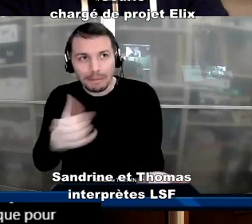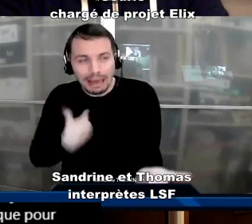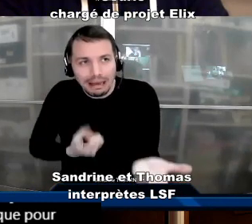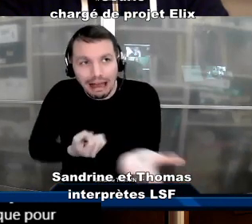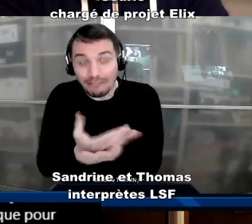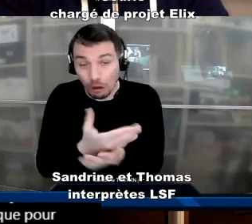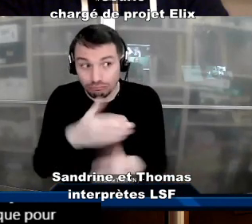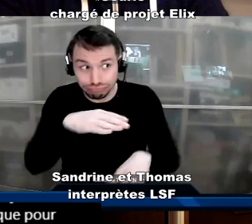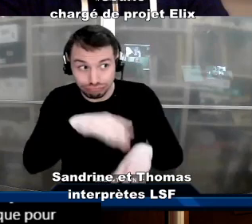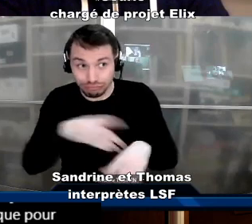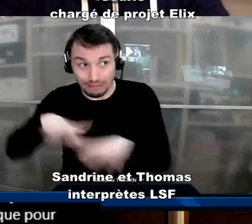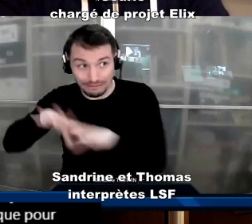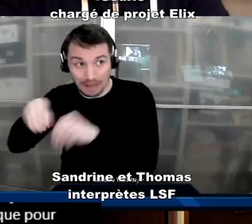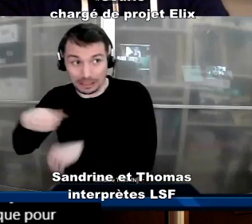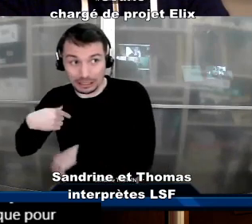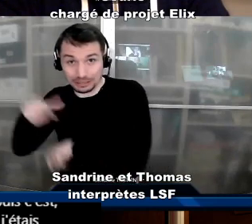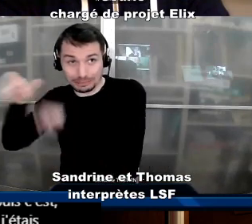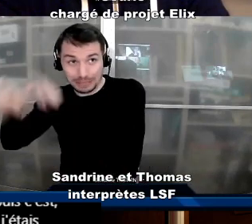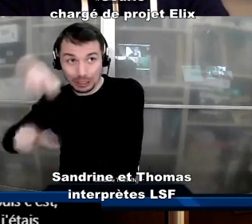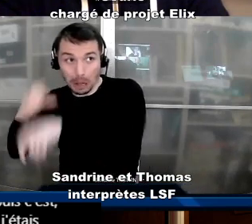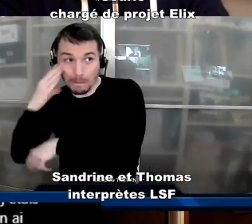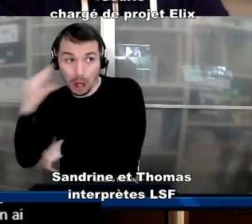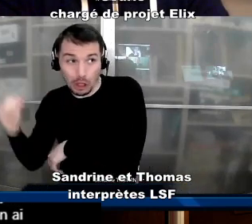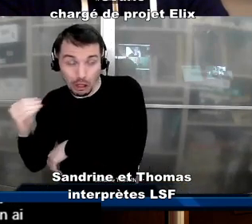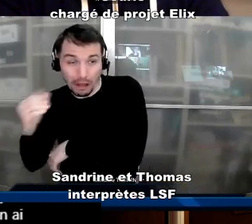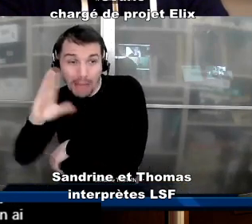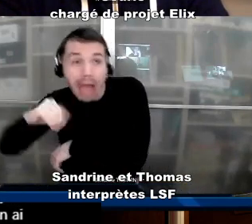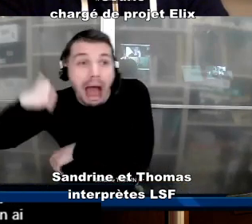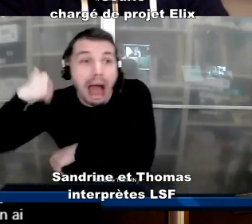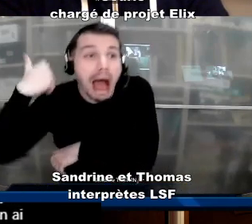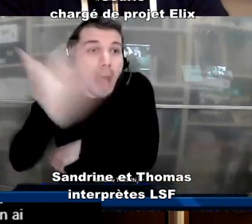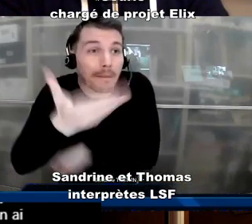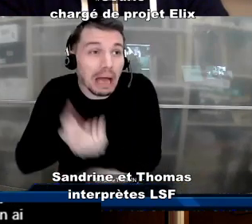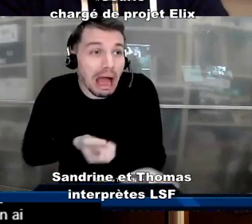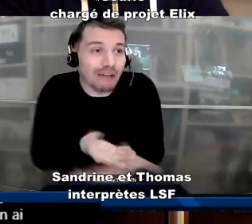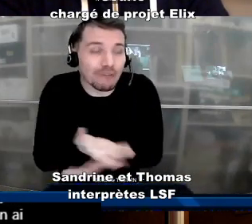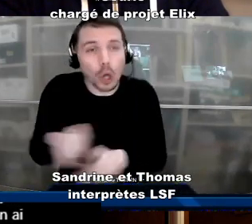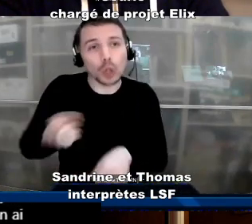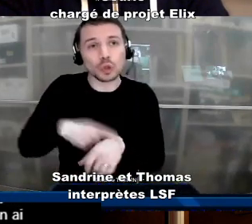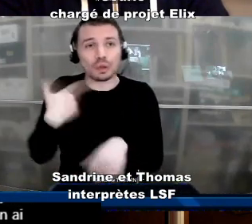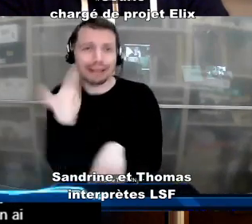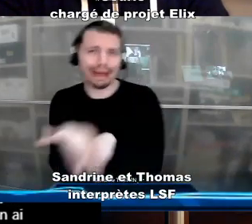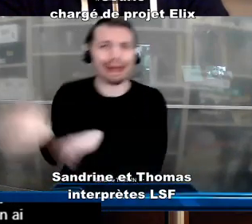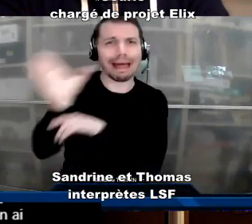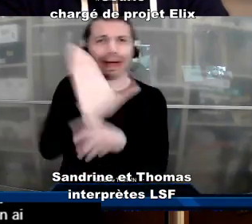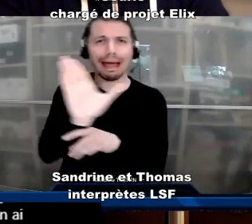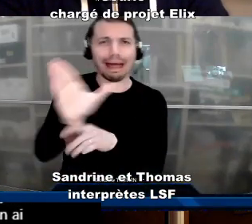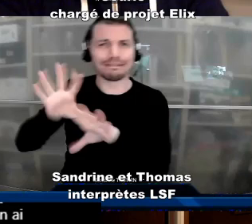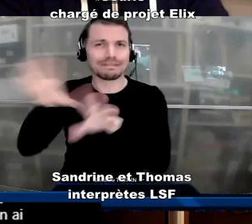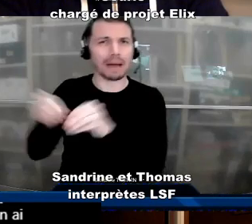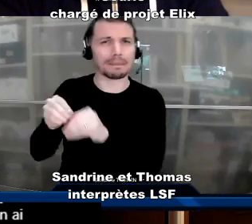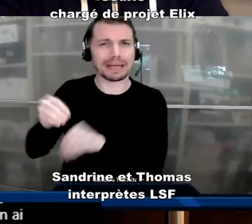qui sont malentendantes. Donc voilà, il y avait peut-être quelque chose d'inconscient dans le fait